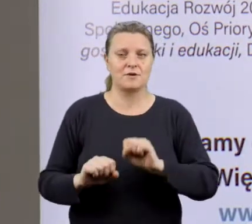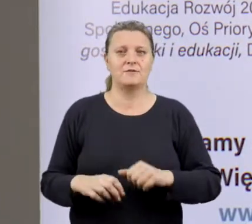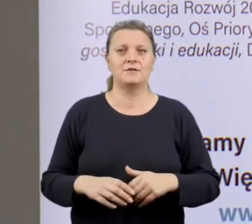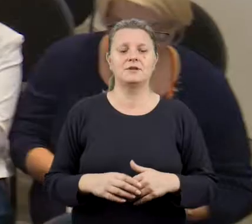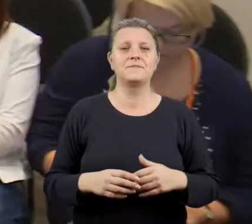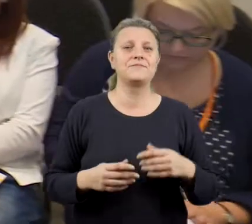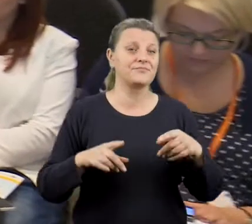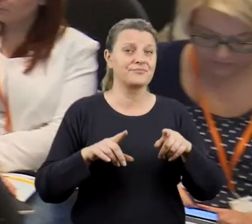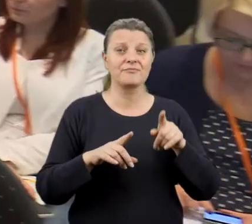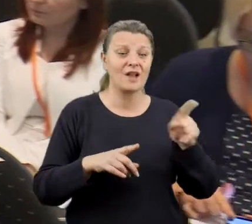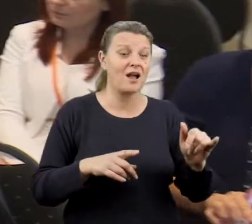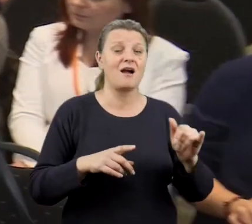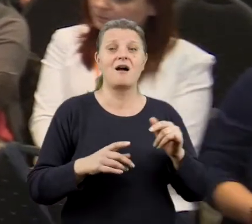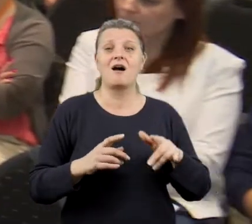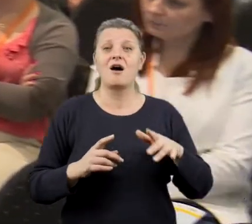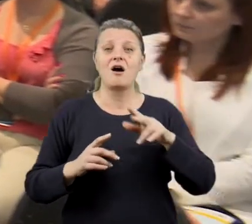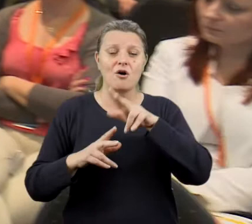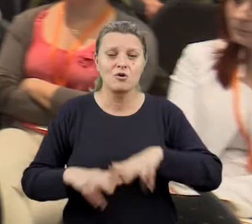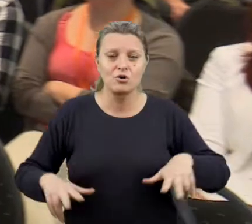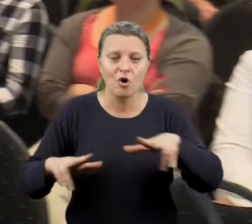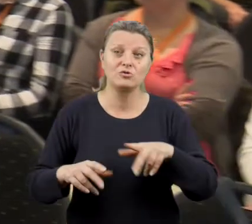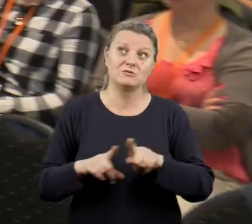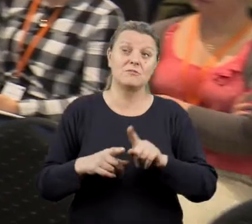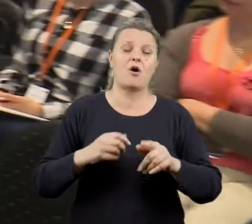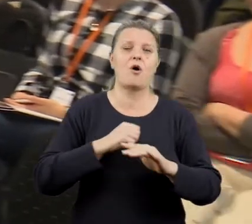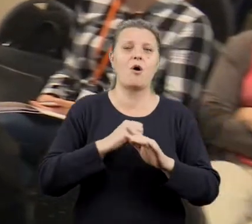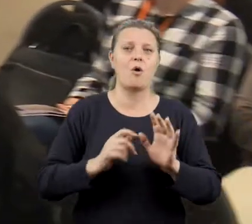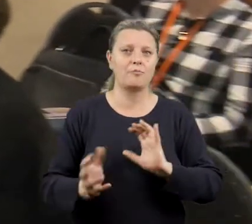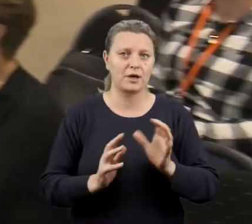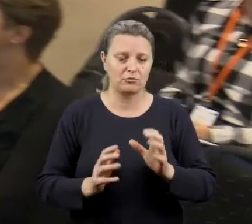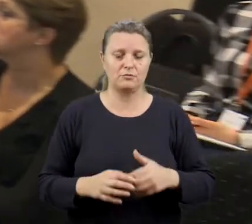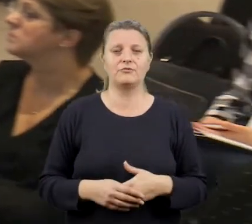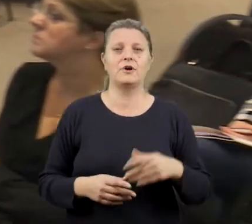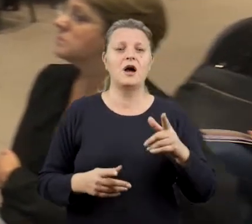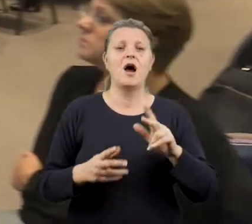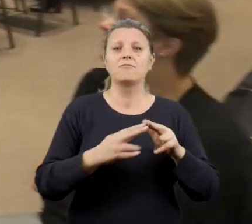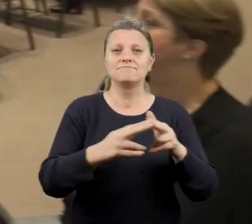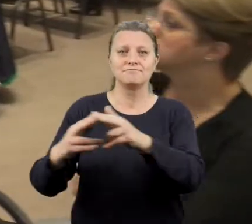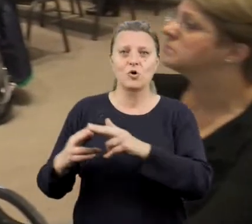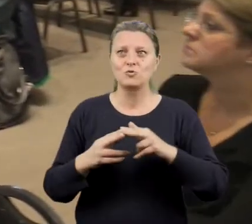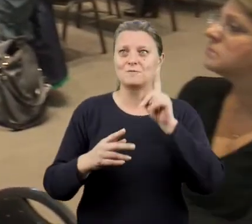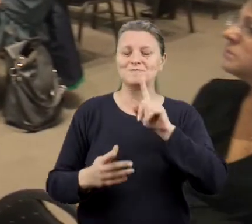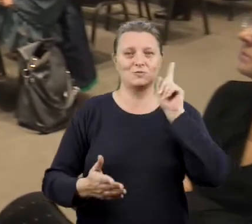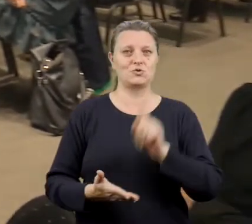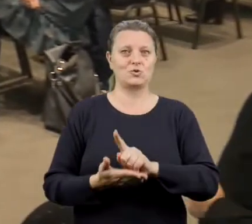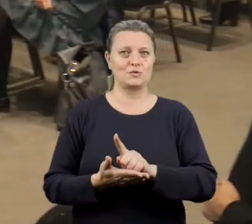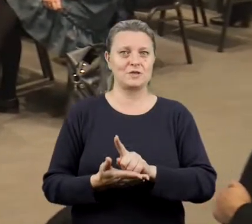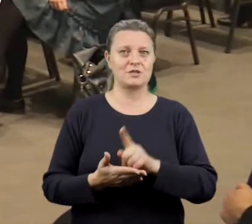udziałem osób niepełnosprawnych, ich rodzin, ich opiekunów. Konsultacje zakończyły się sukcesem, dlatego